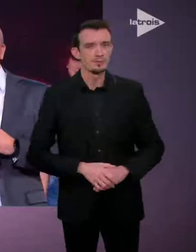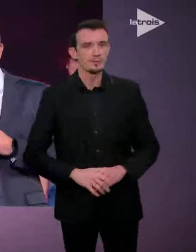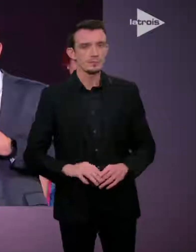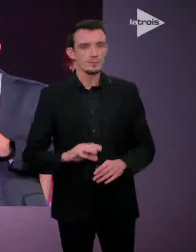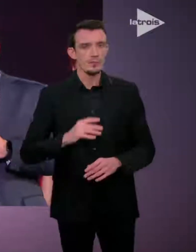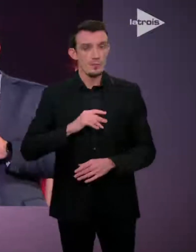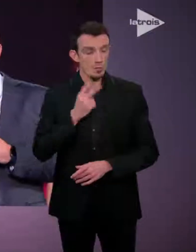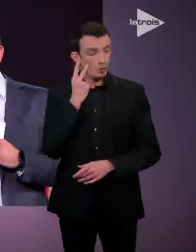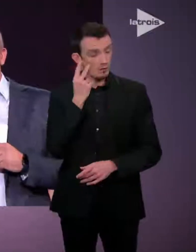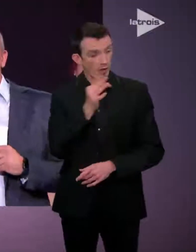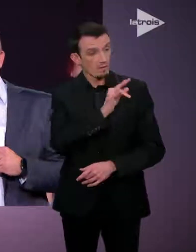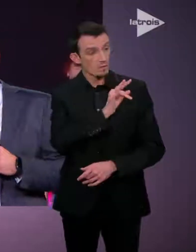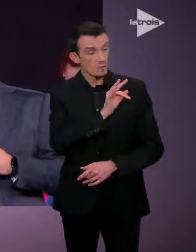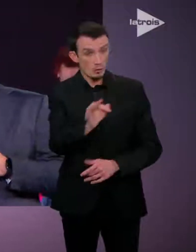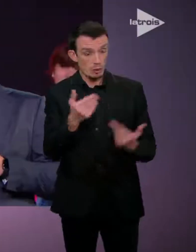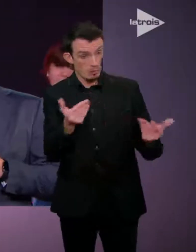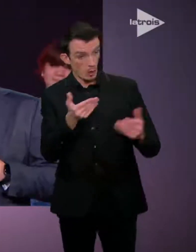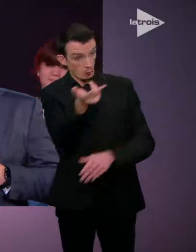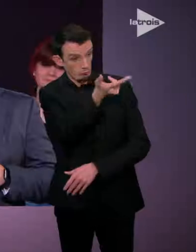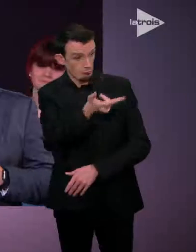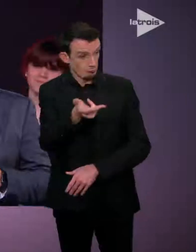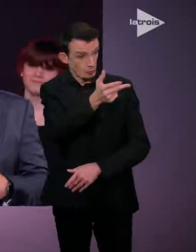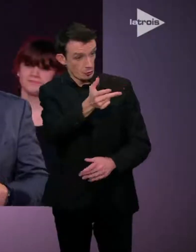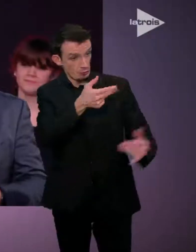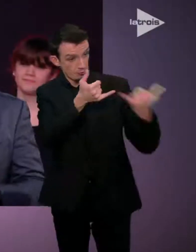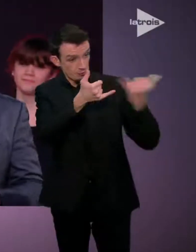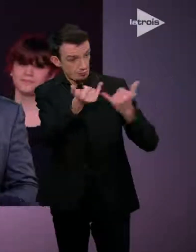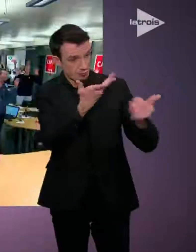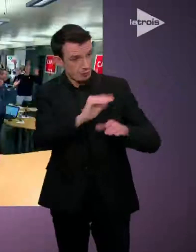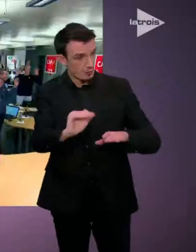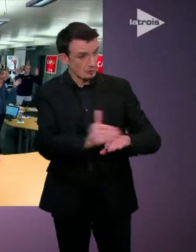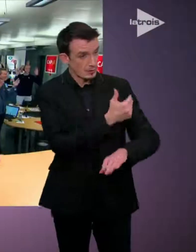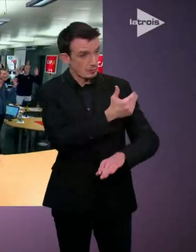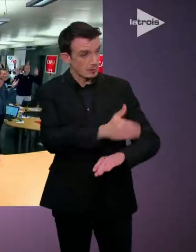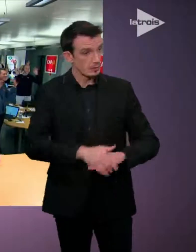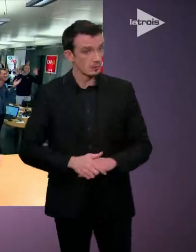les téléspectateurs ont été touchés par ce message de paix. Comment ça se passe à Enalo? Hein?